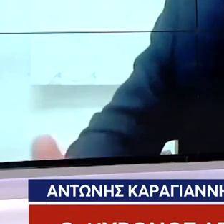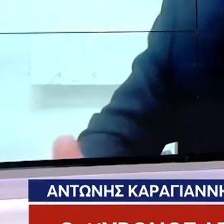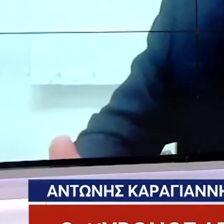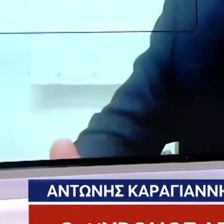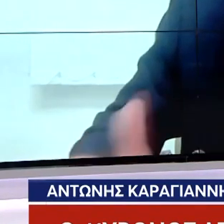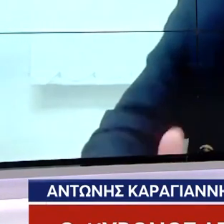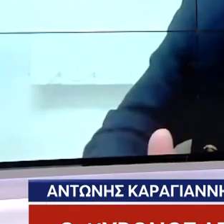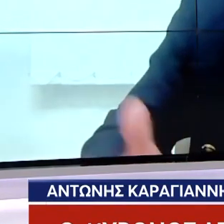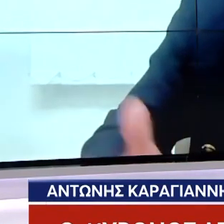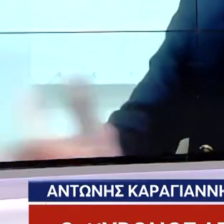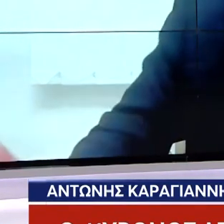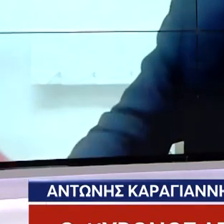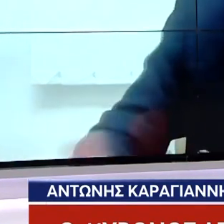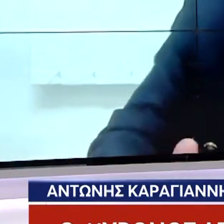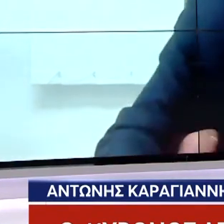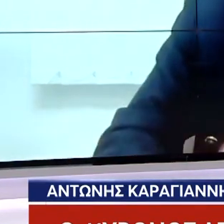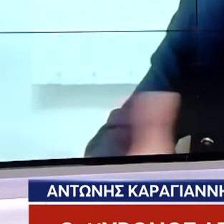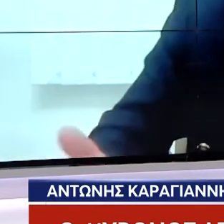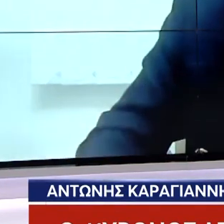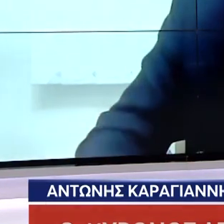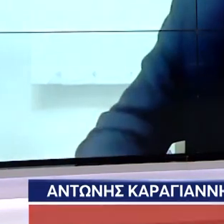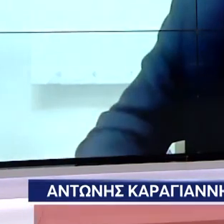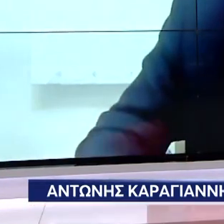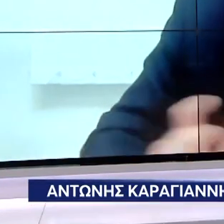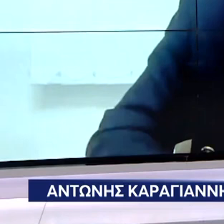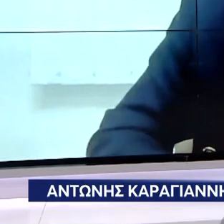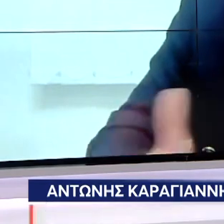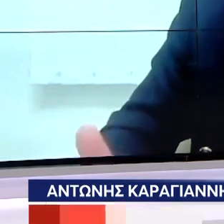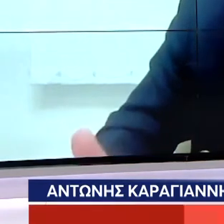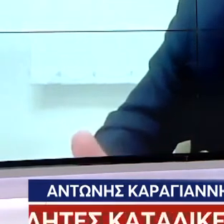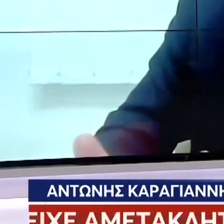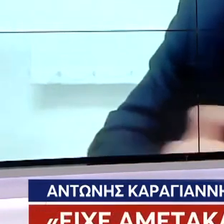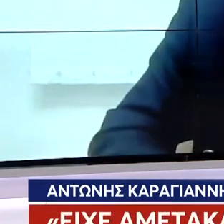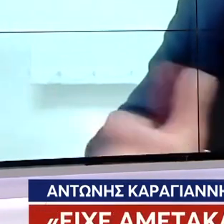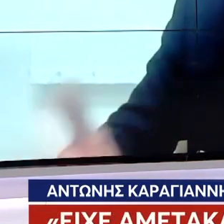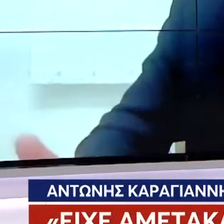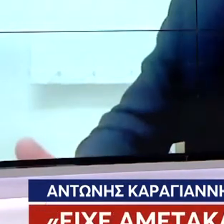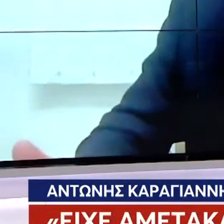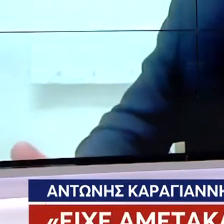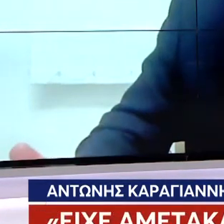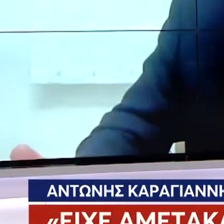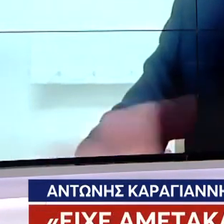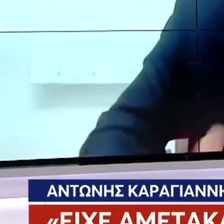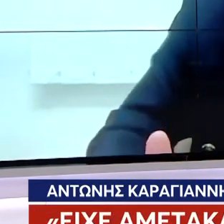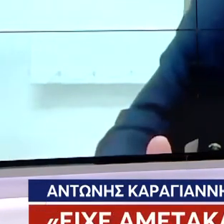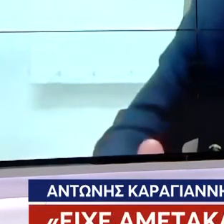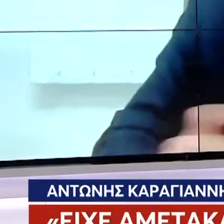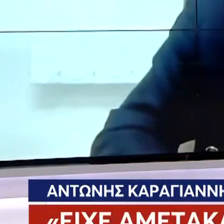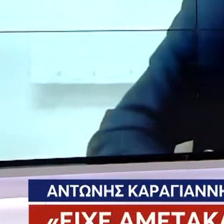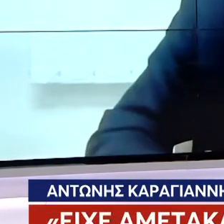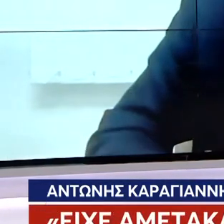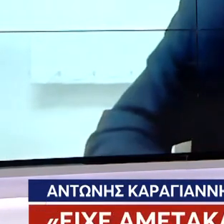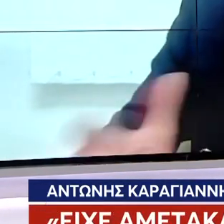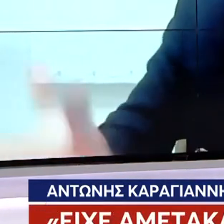Βαγγελάτε, συμφωνώ απόλυτα μαζί σας και ακόμα και σήμερα μπορεί, γιατί όλες οι ποινές ήταν με αναστολή, ακόμα και σήμερα μπορεί από την Εισαγγελία Πρωτοδικών Θεσσαλονίκης να